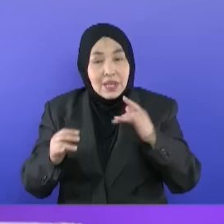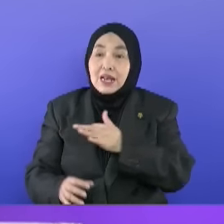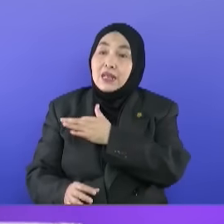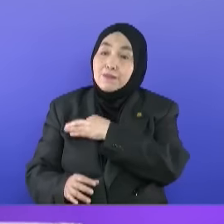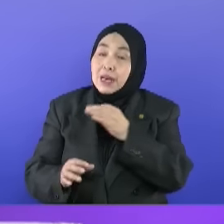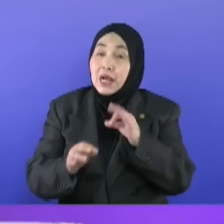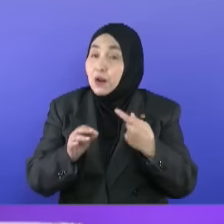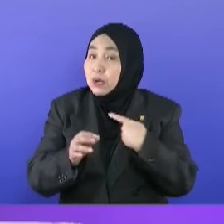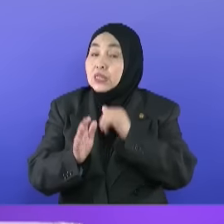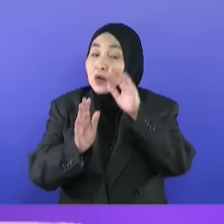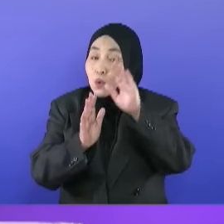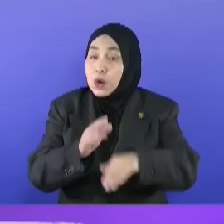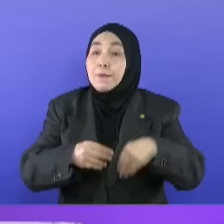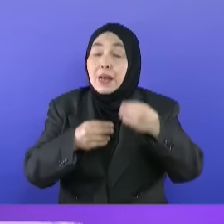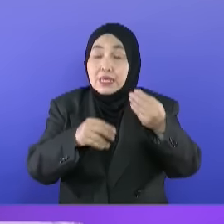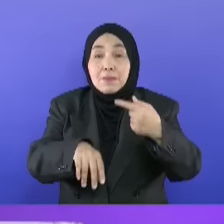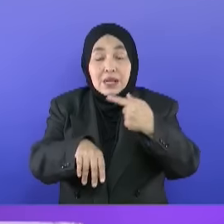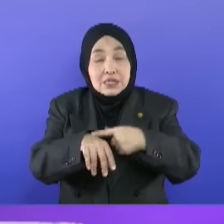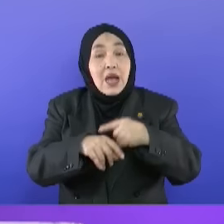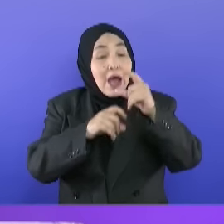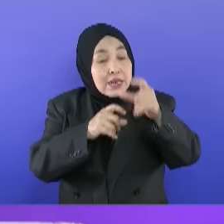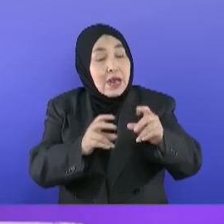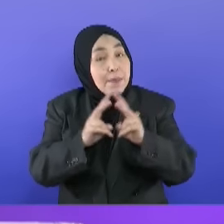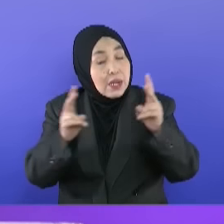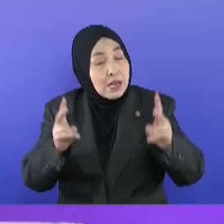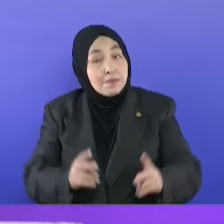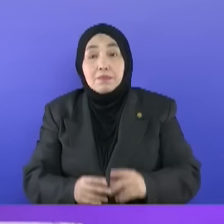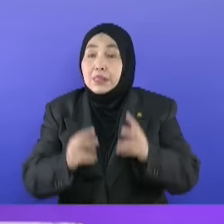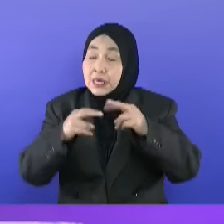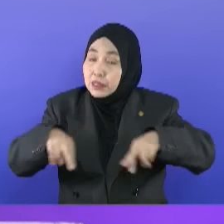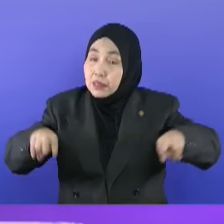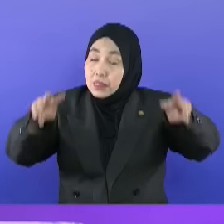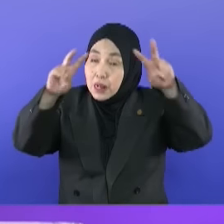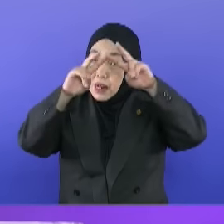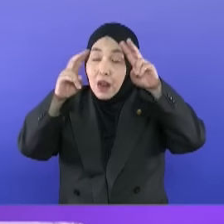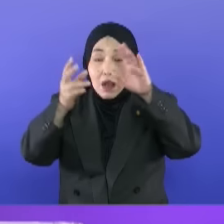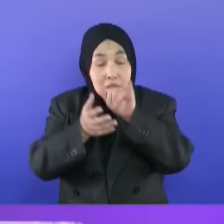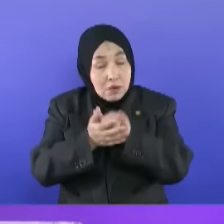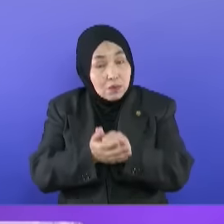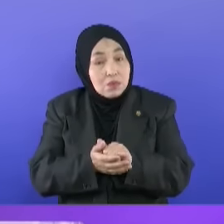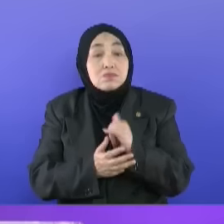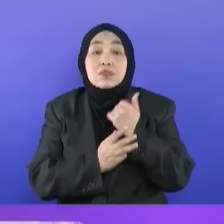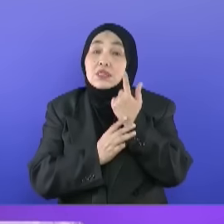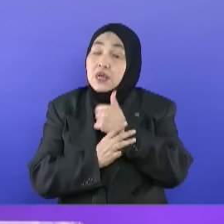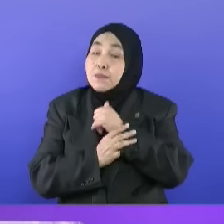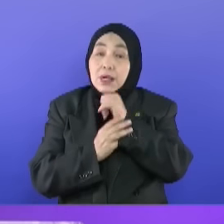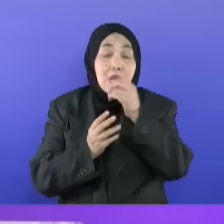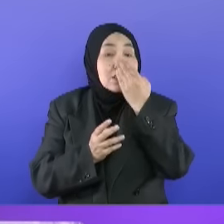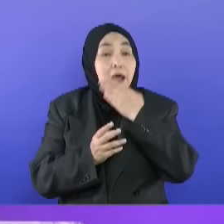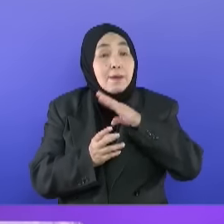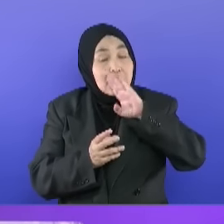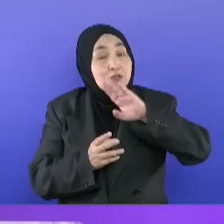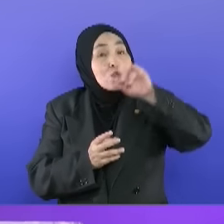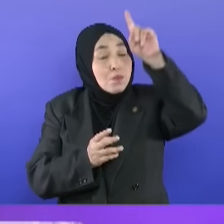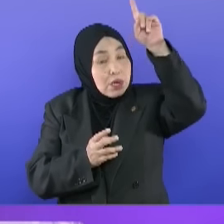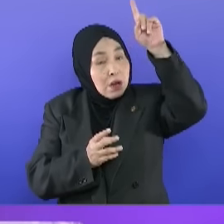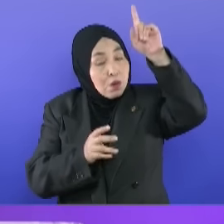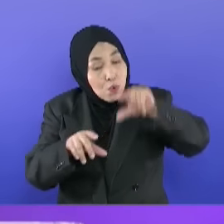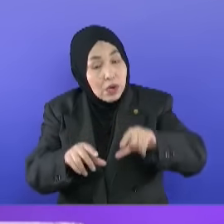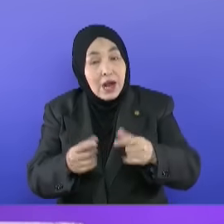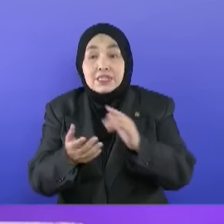Tapi kalau kita kurang bagi masa kepada hadiah paling berharga, Allah nyatakan wam yakfur. Siapa yang tidak bersyukur kepadanya kepada